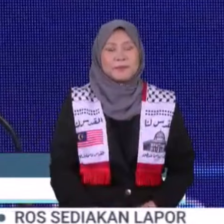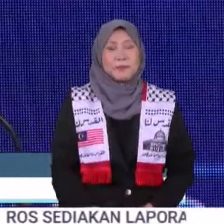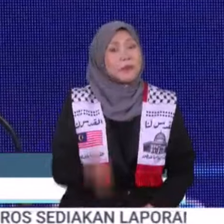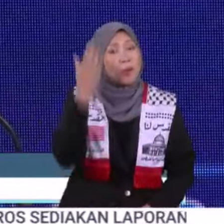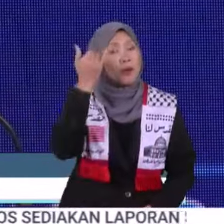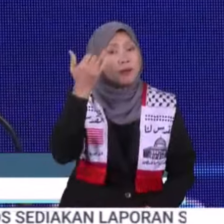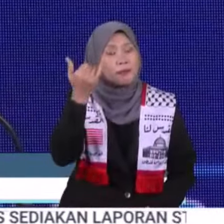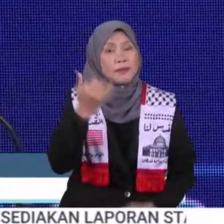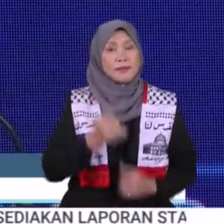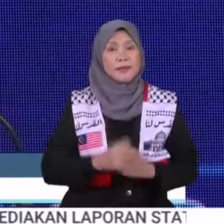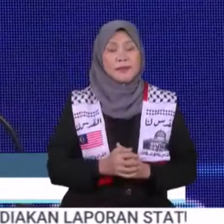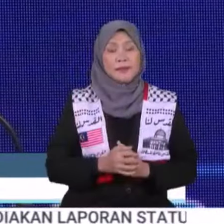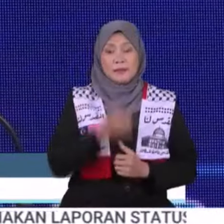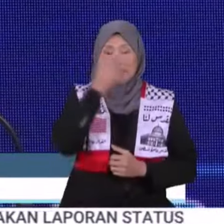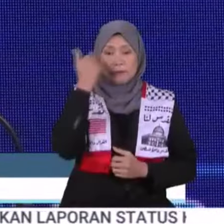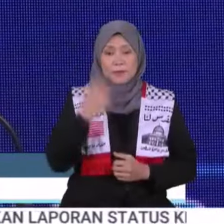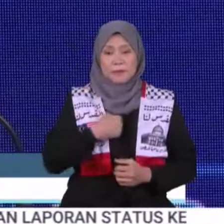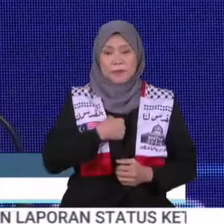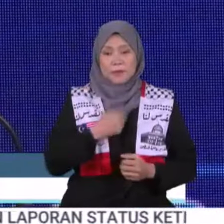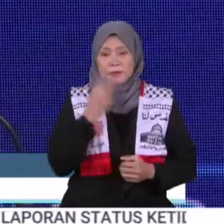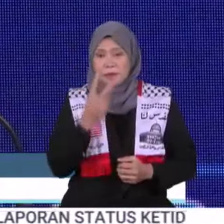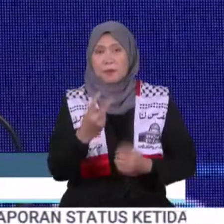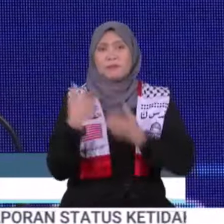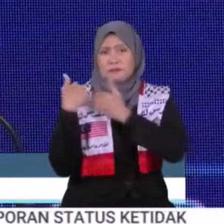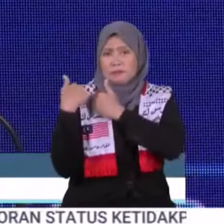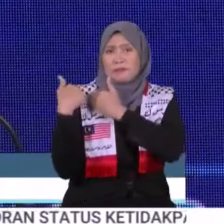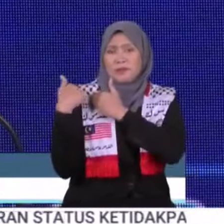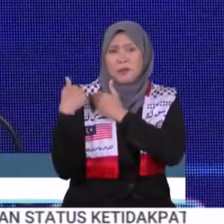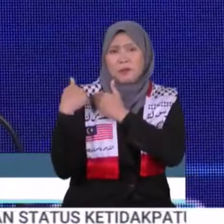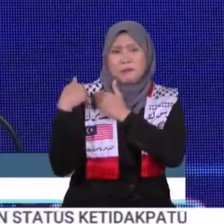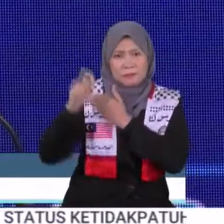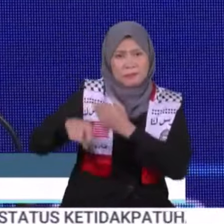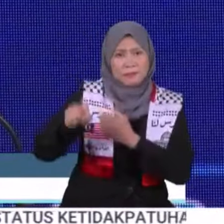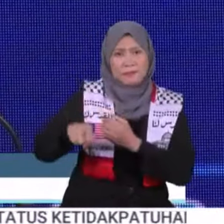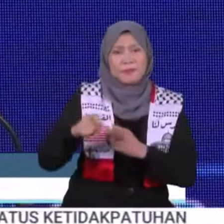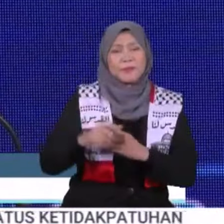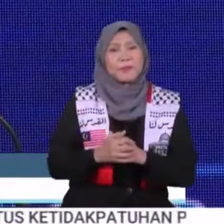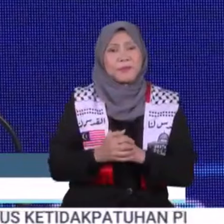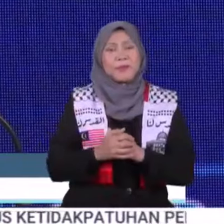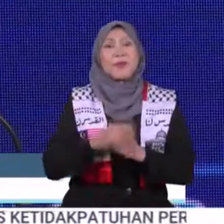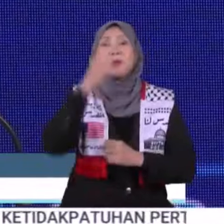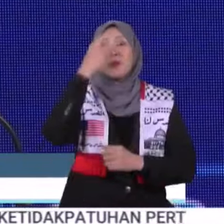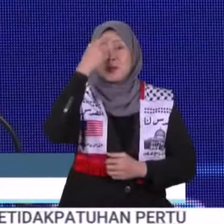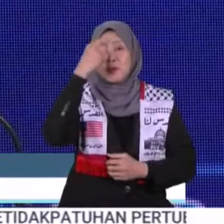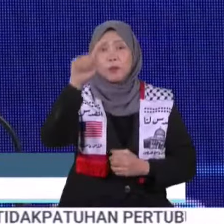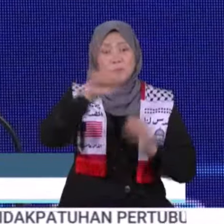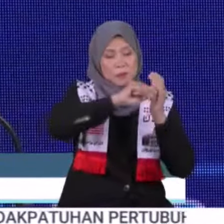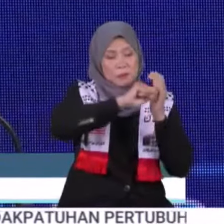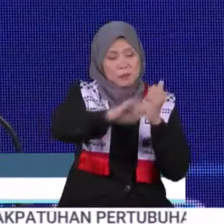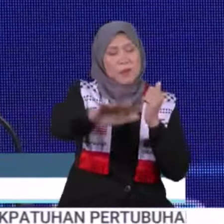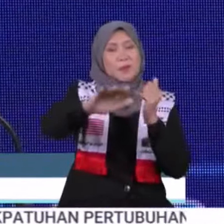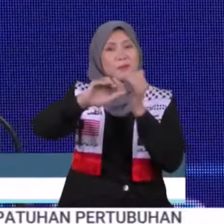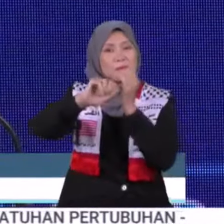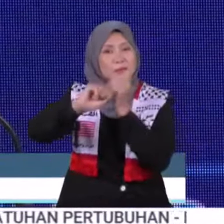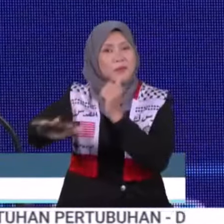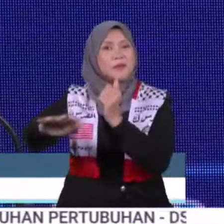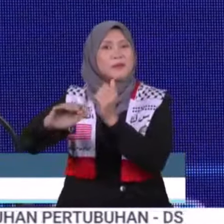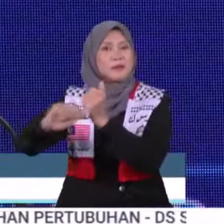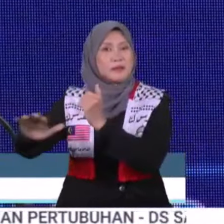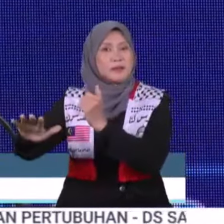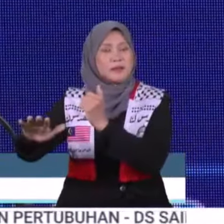Sebabnya apa? Sebab saya rasa bertanggungjawab untuk promosi